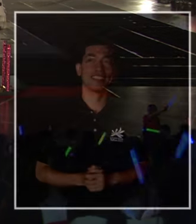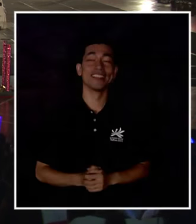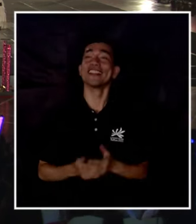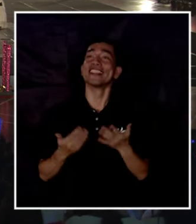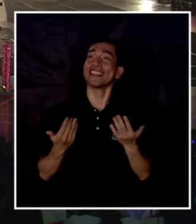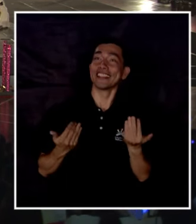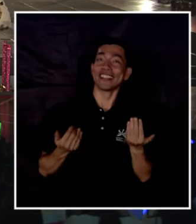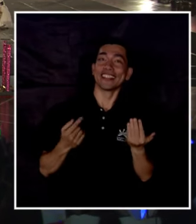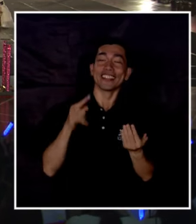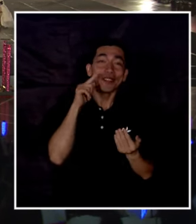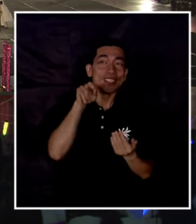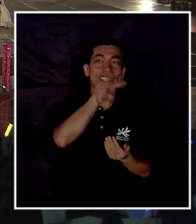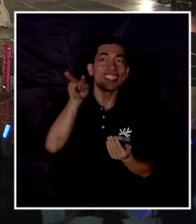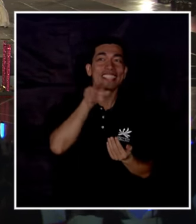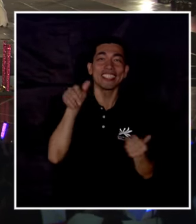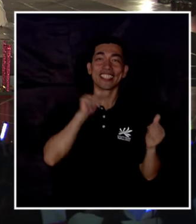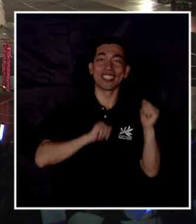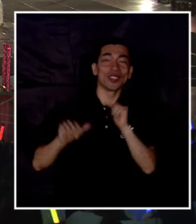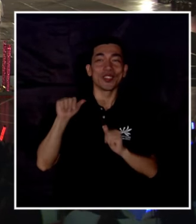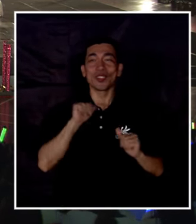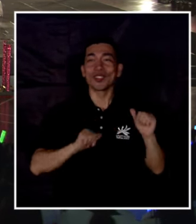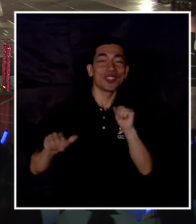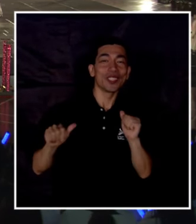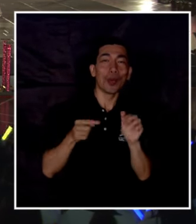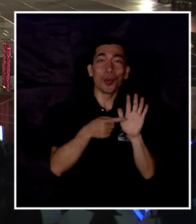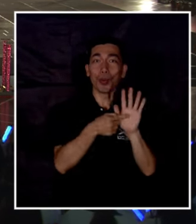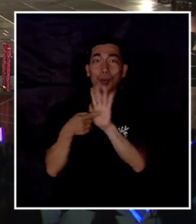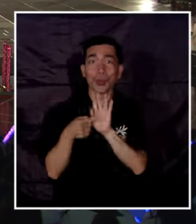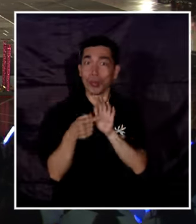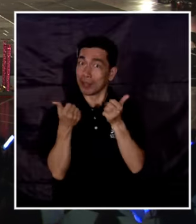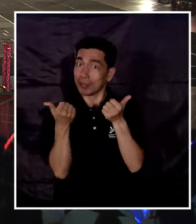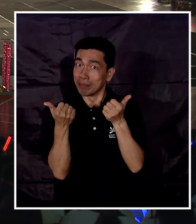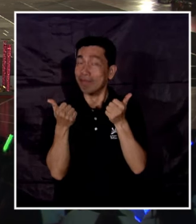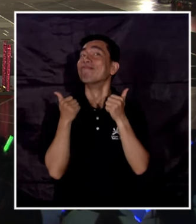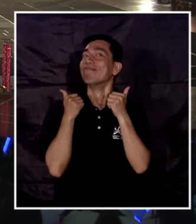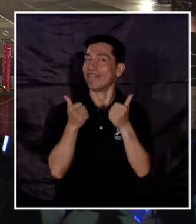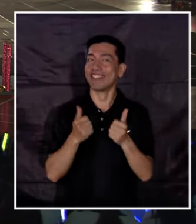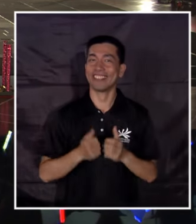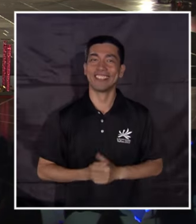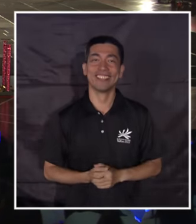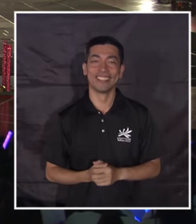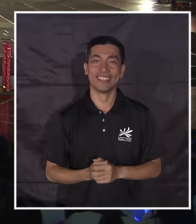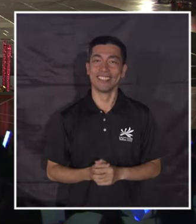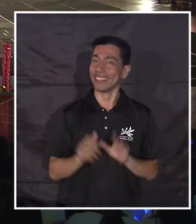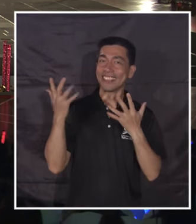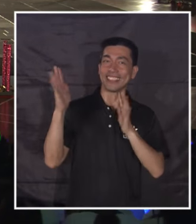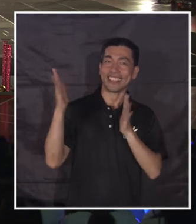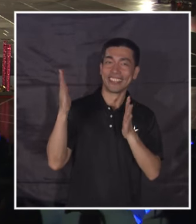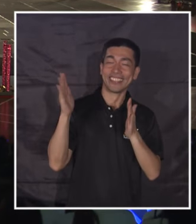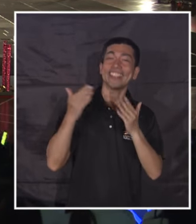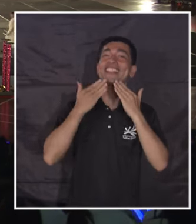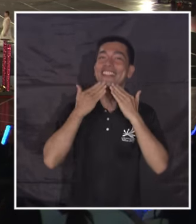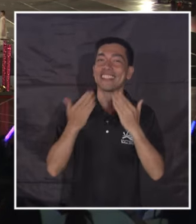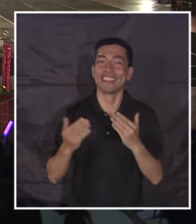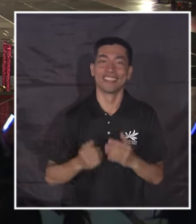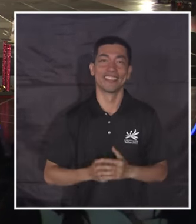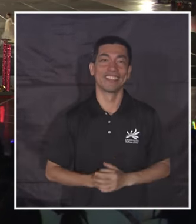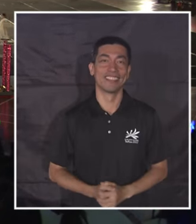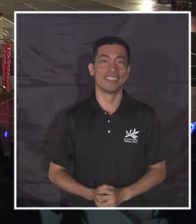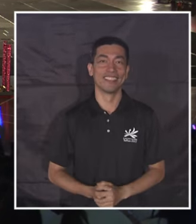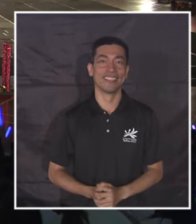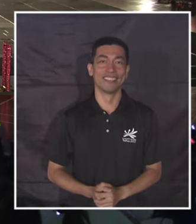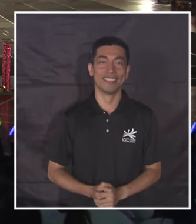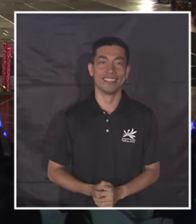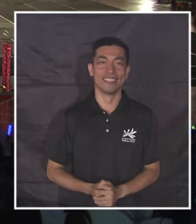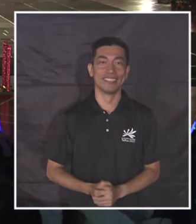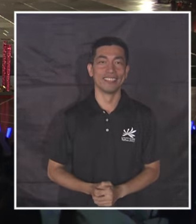by You Theater. Once again, give them a round of applause. 掌声谢谢他们。